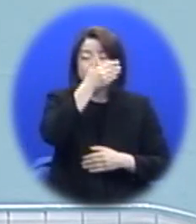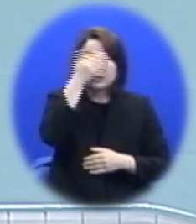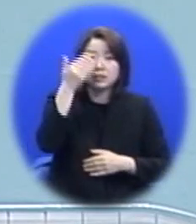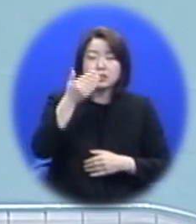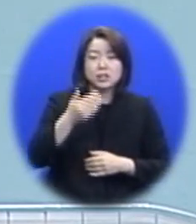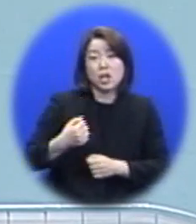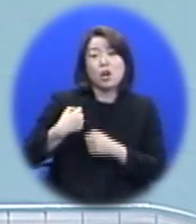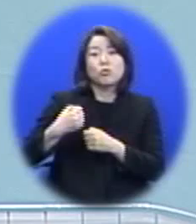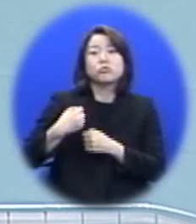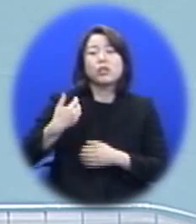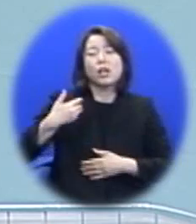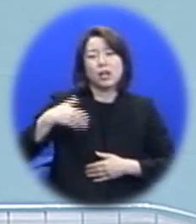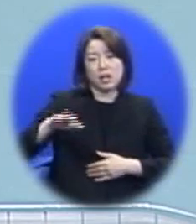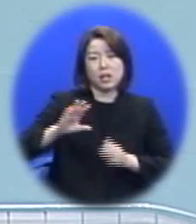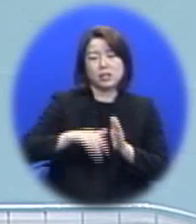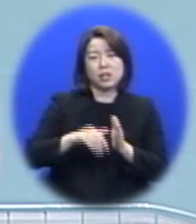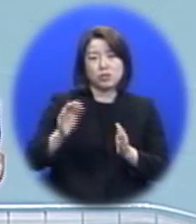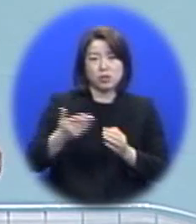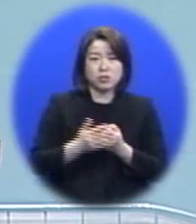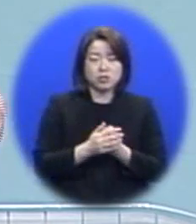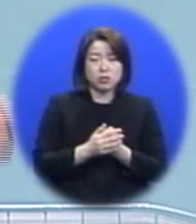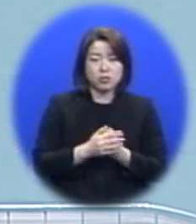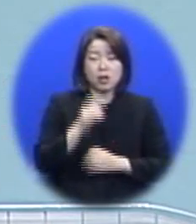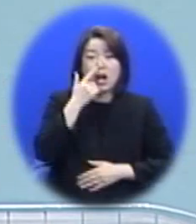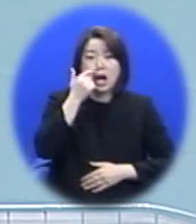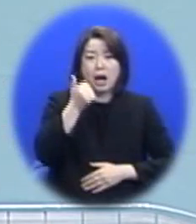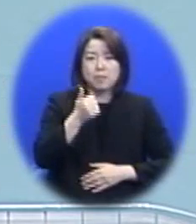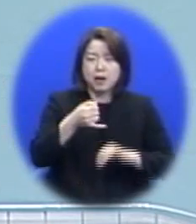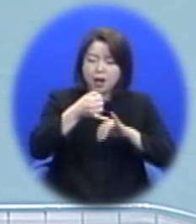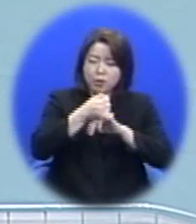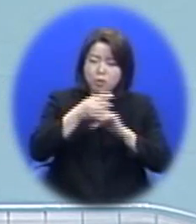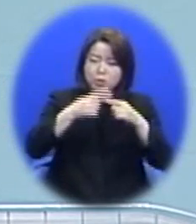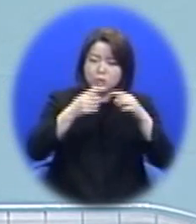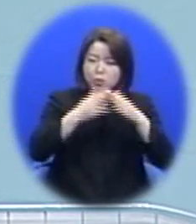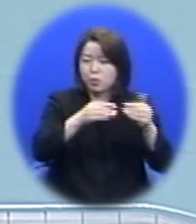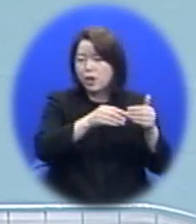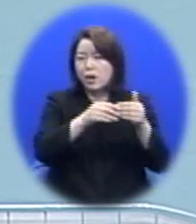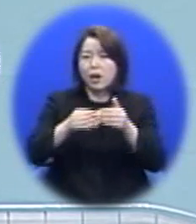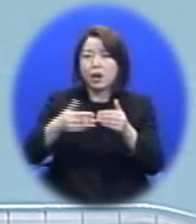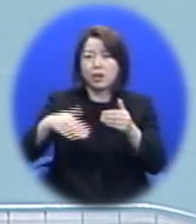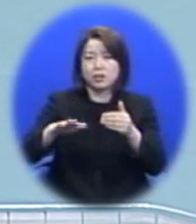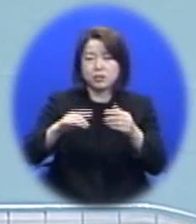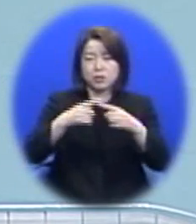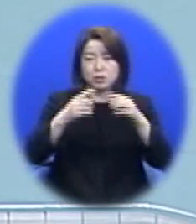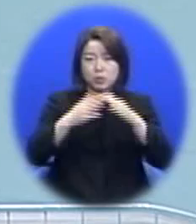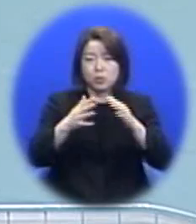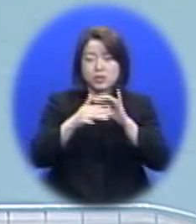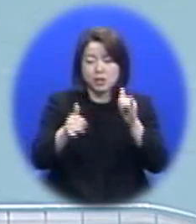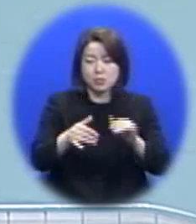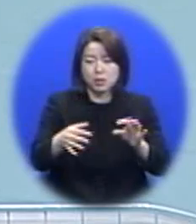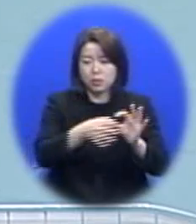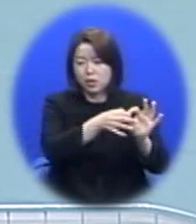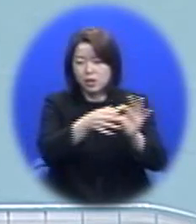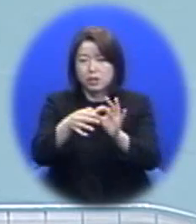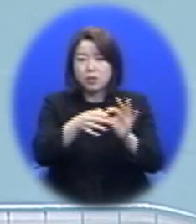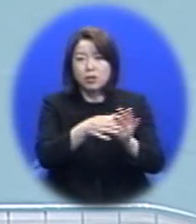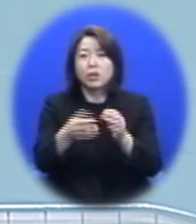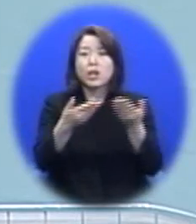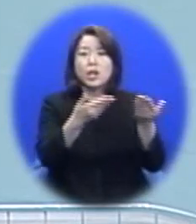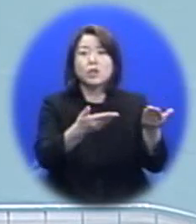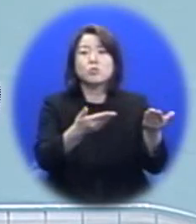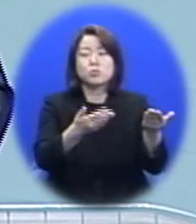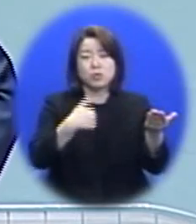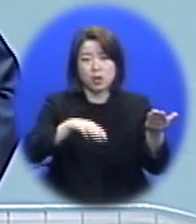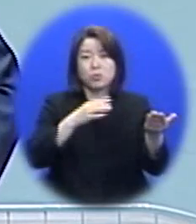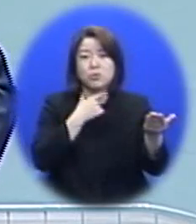됐습니다. 아빠를 꼭 교회로 인도해서 교우들하고 이렇게 연결시켜주고 가야 될 텐데